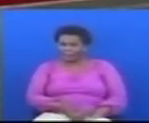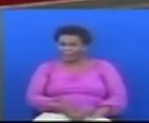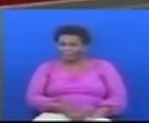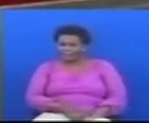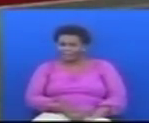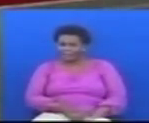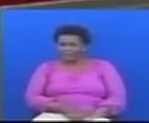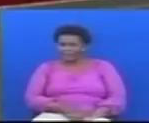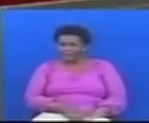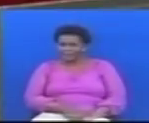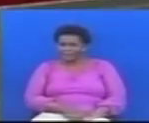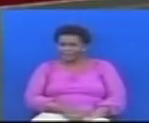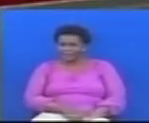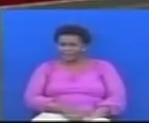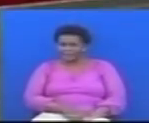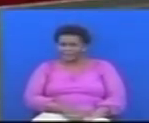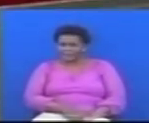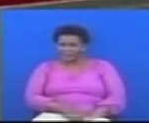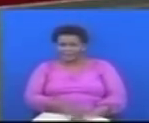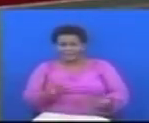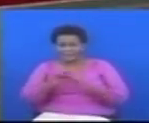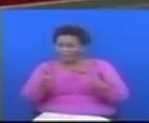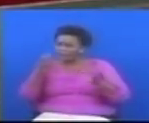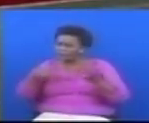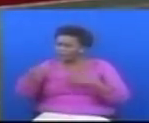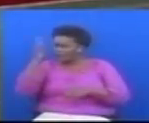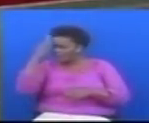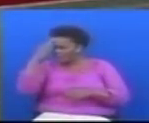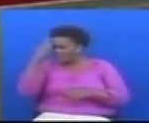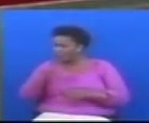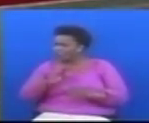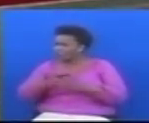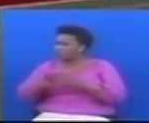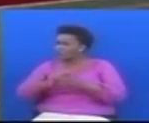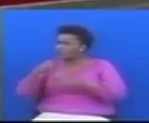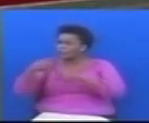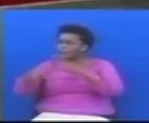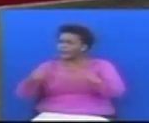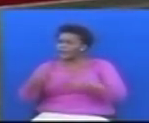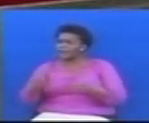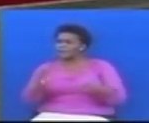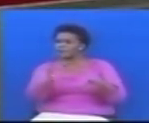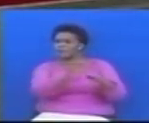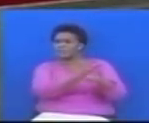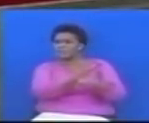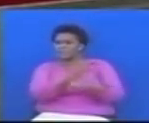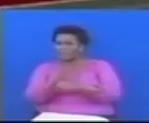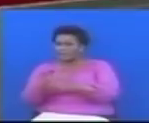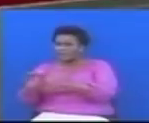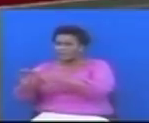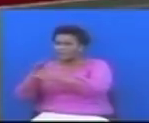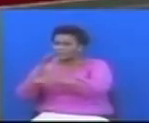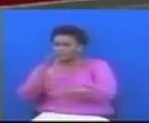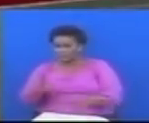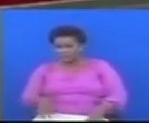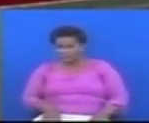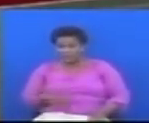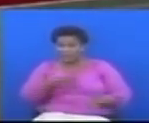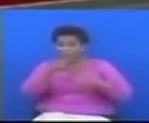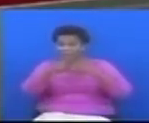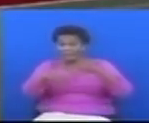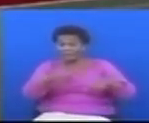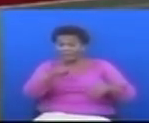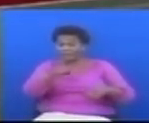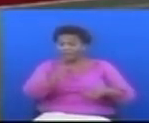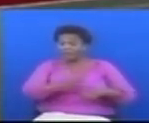ameulizia mradi wa ujazilizi. Kama tulivyosema kwenye jibu la msingi kwamba mradi wa ujazilizi awamu ya